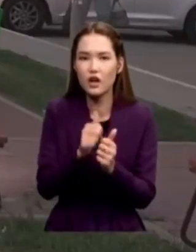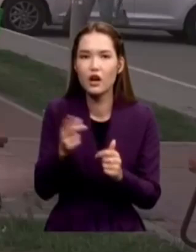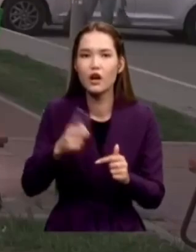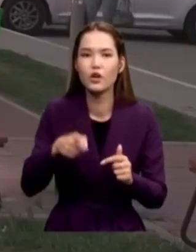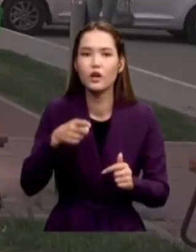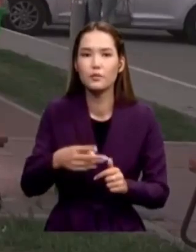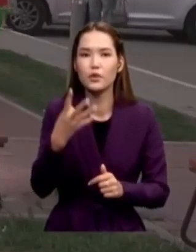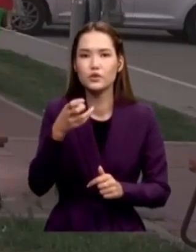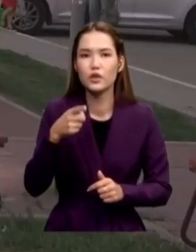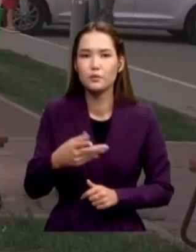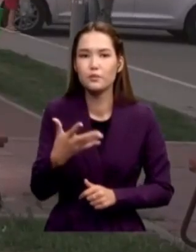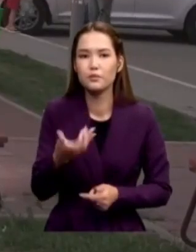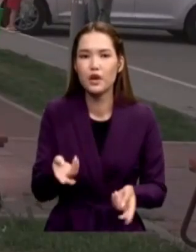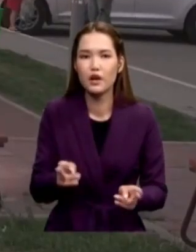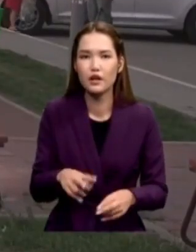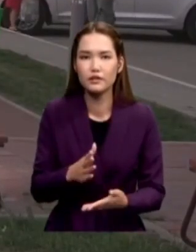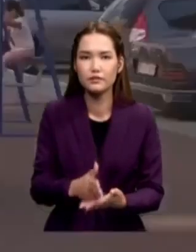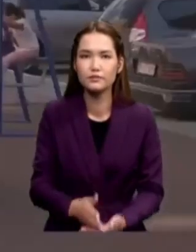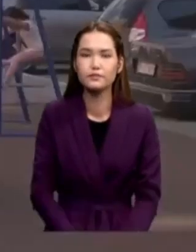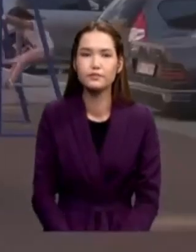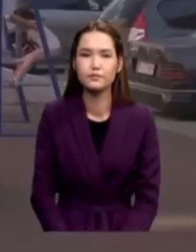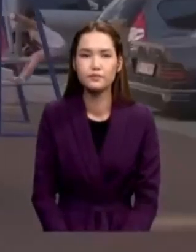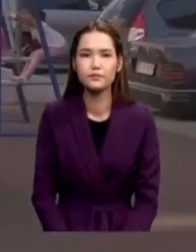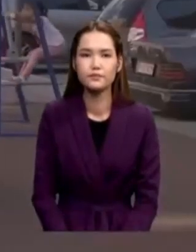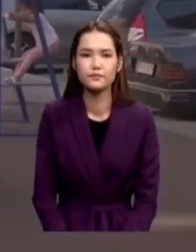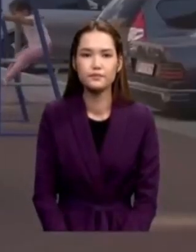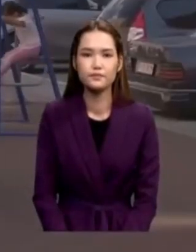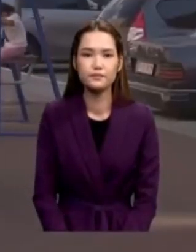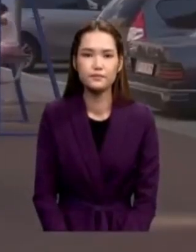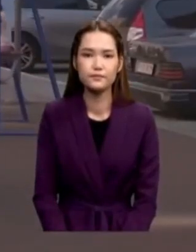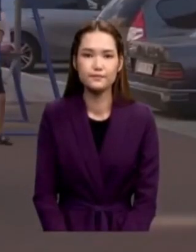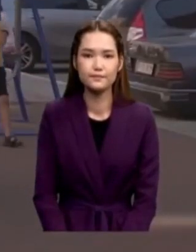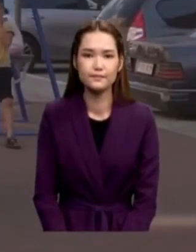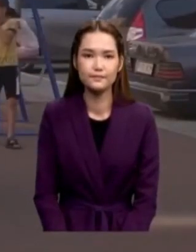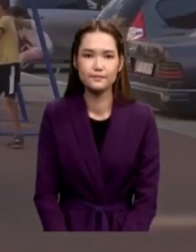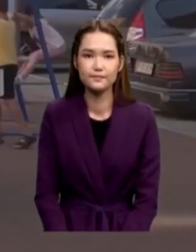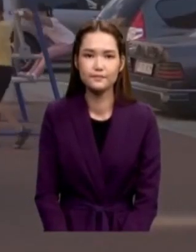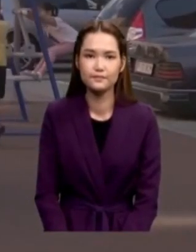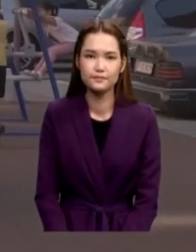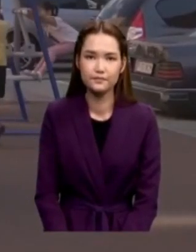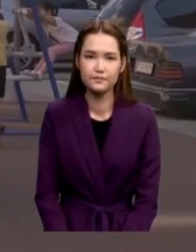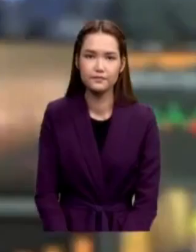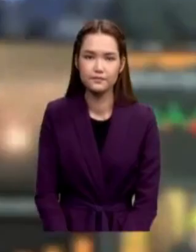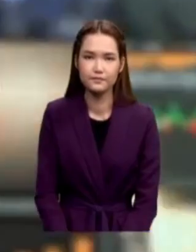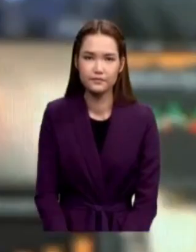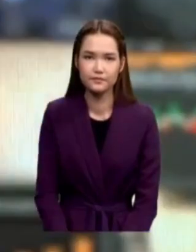1400 бүлдіршін бар. Гүлнұр Мұратқызы, Ғабиден Жоқышев, Атамекен Бизнес, Қостанайдан.